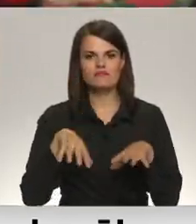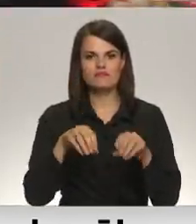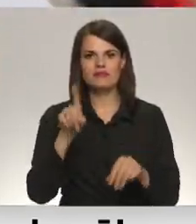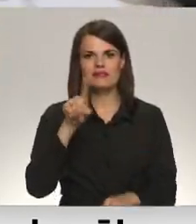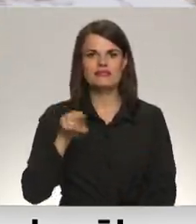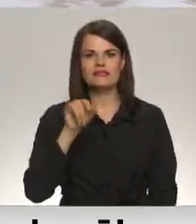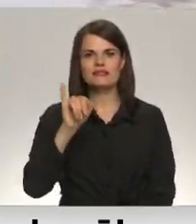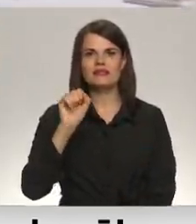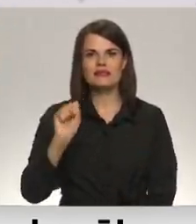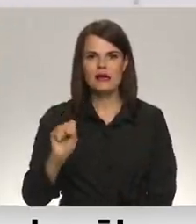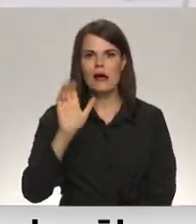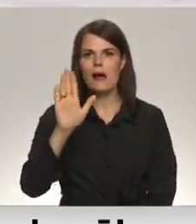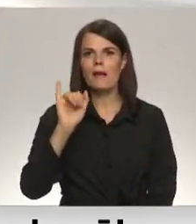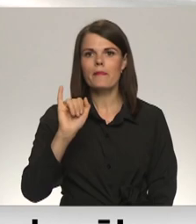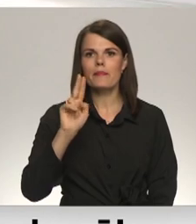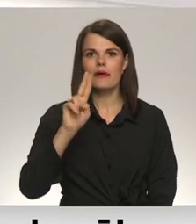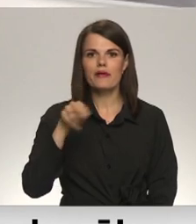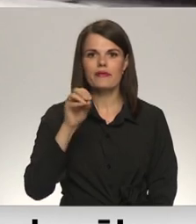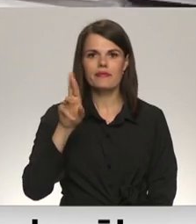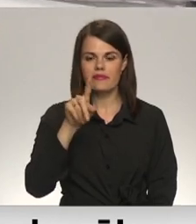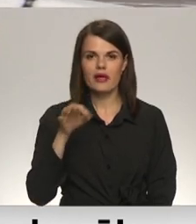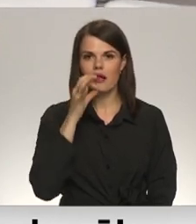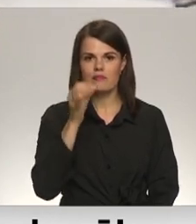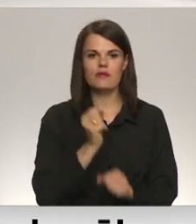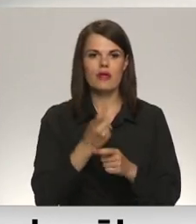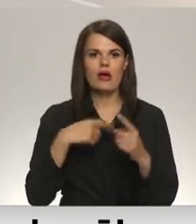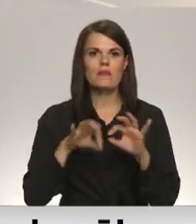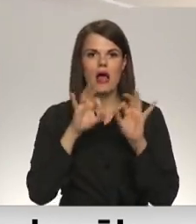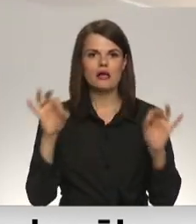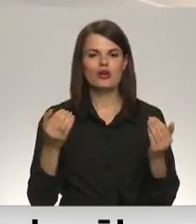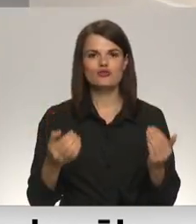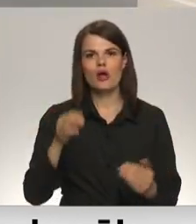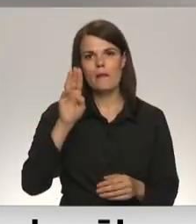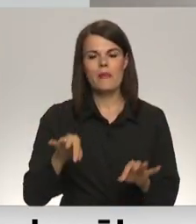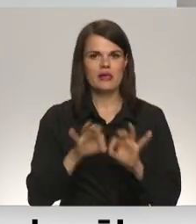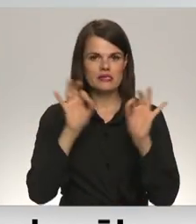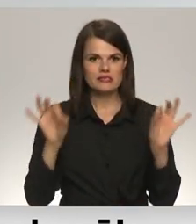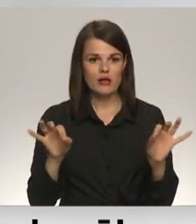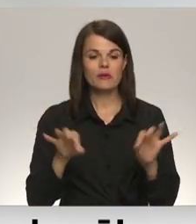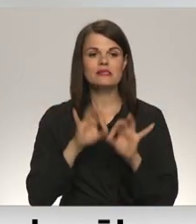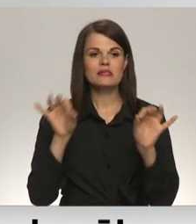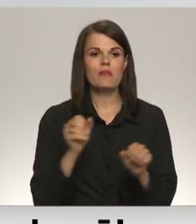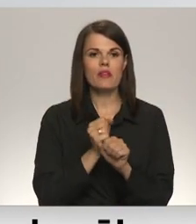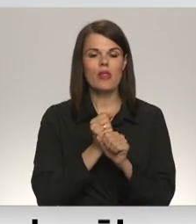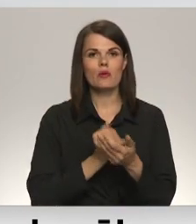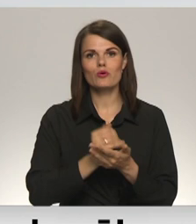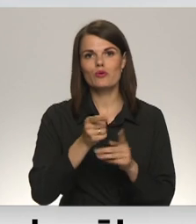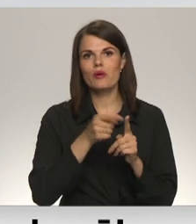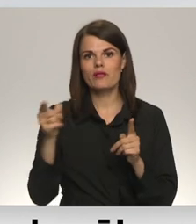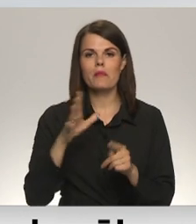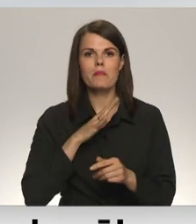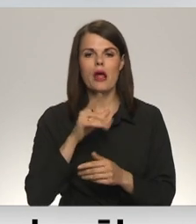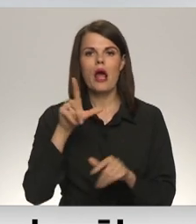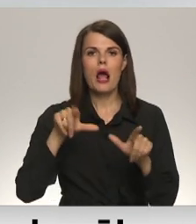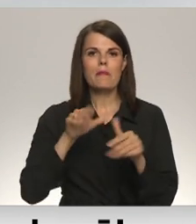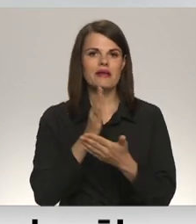Binders. Uzņēmumā informē, ka darbi atsākt šī mēneša sākumā. Sākotnējais darbu turpināšanas termiņš bija aprīļa vidus,